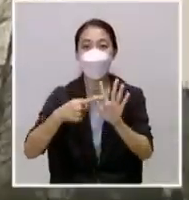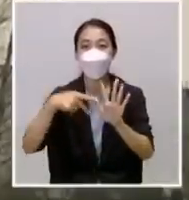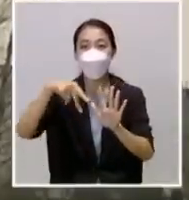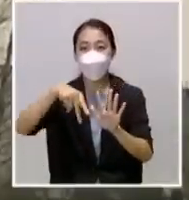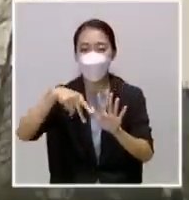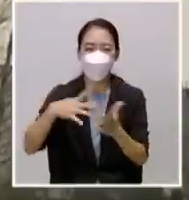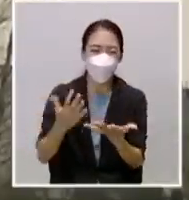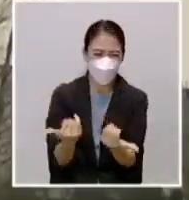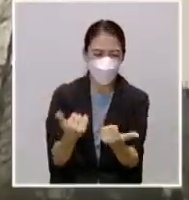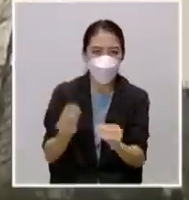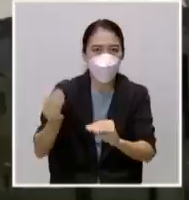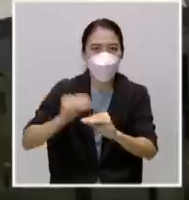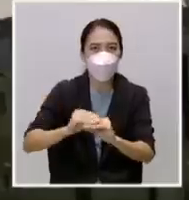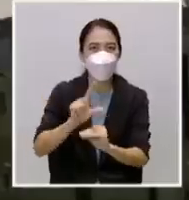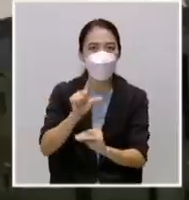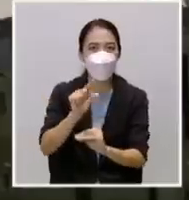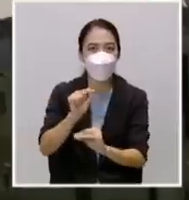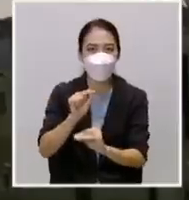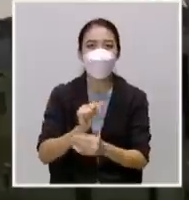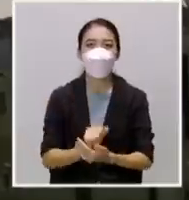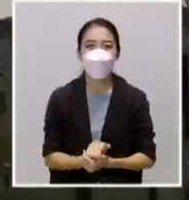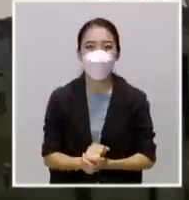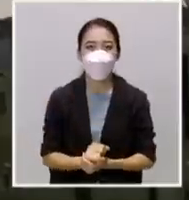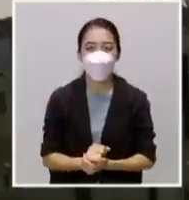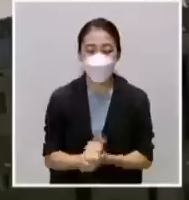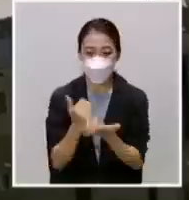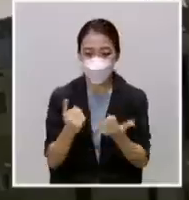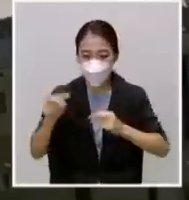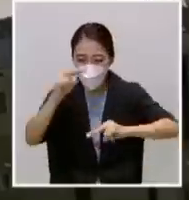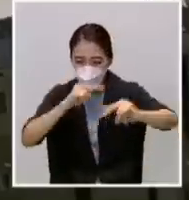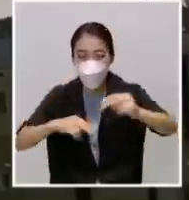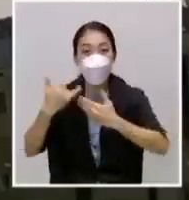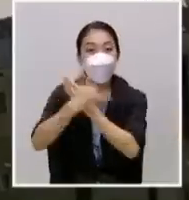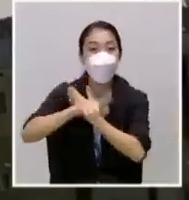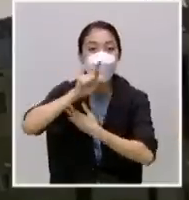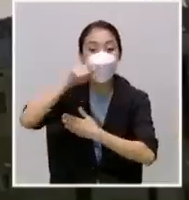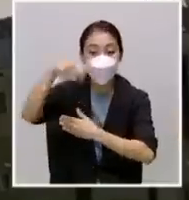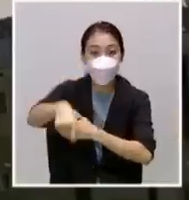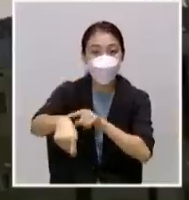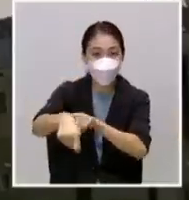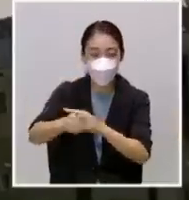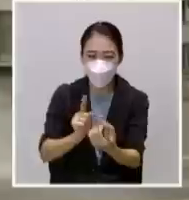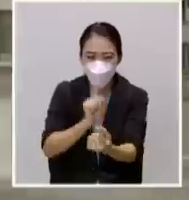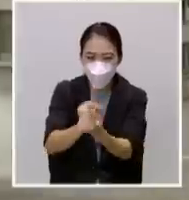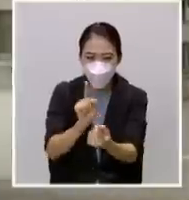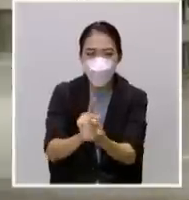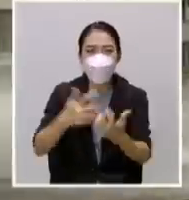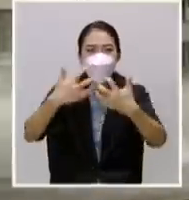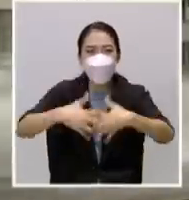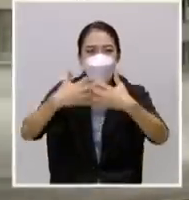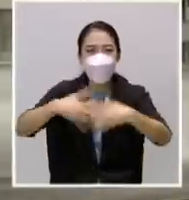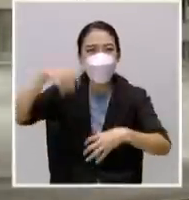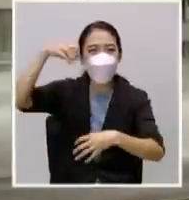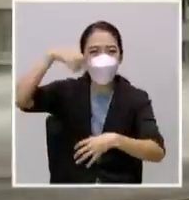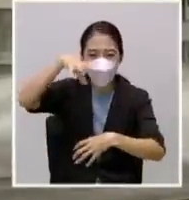สถานีตรวจวัดกัมมันตภาพรังสีในยูเครนตรวจพบระดับกัมมันตภาพรังสีที่โรงไฟฟ้านิวเคลียร์ร้างเชอร์โนบิลในยูเคร